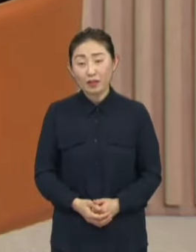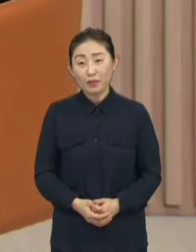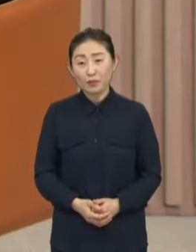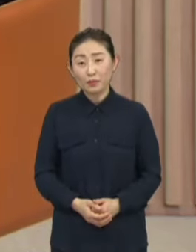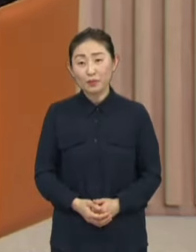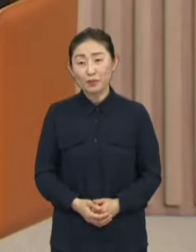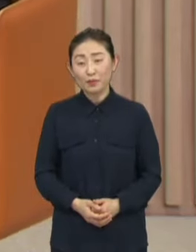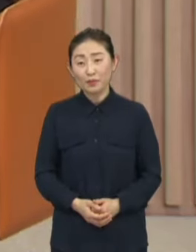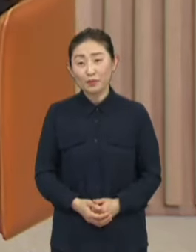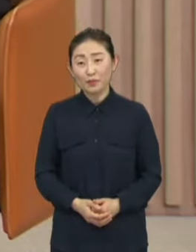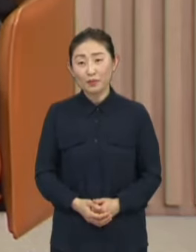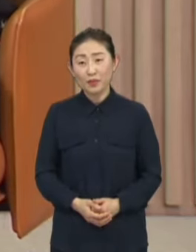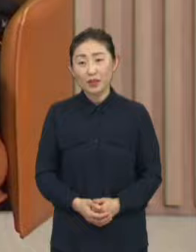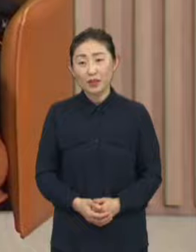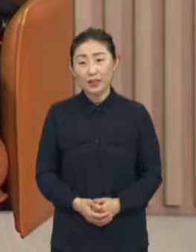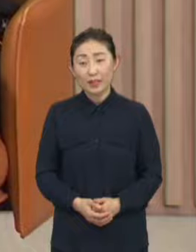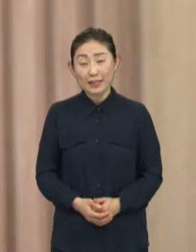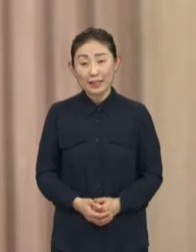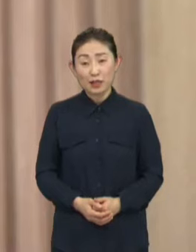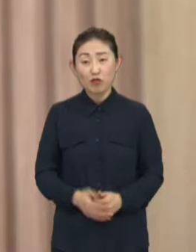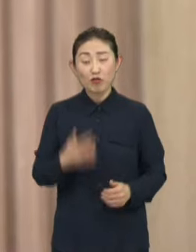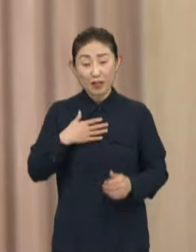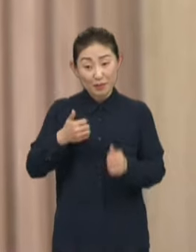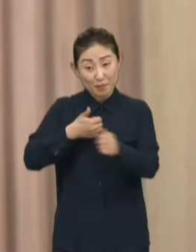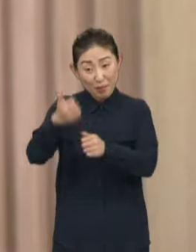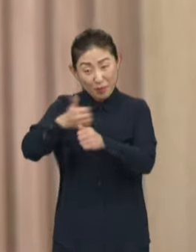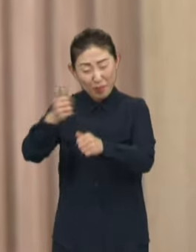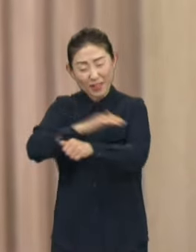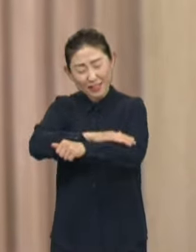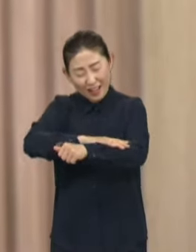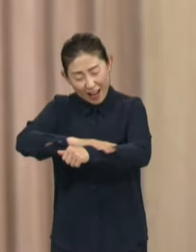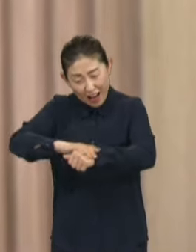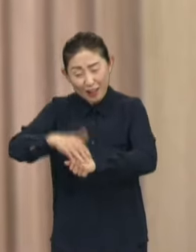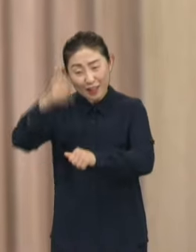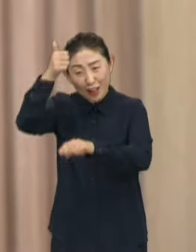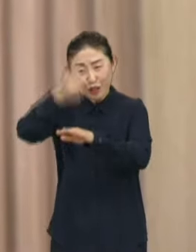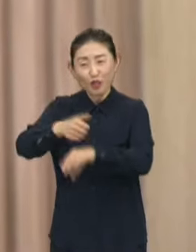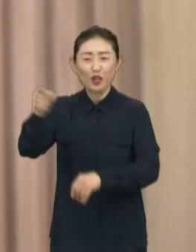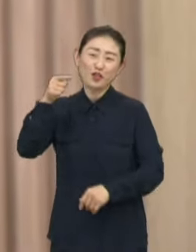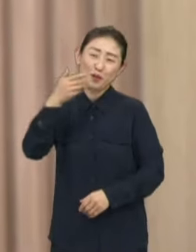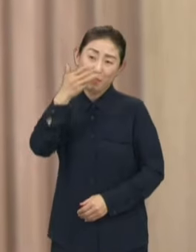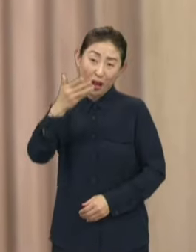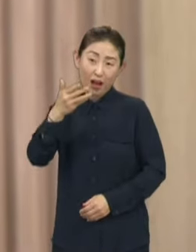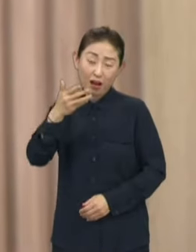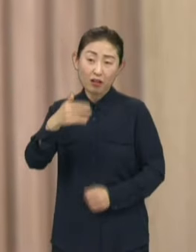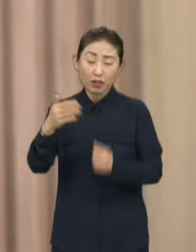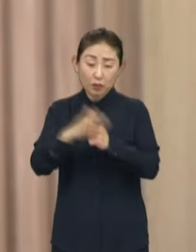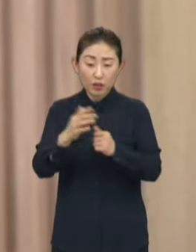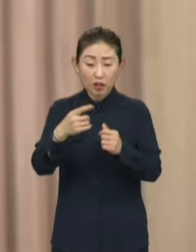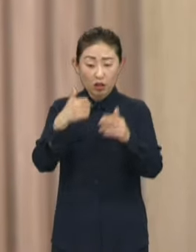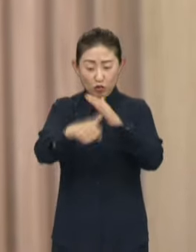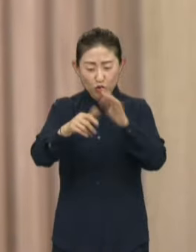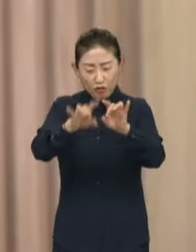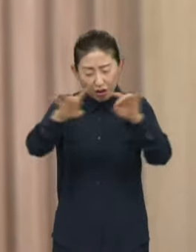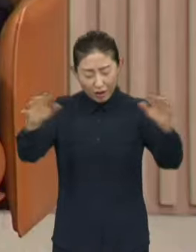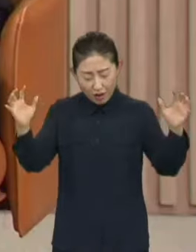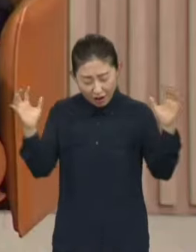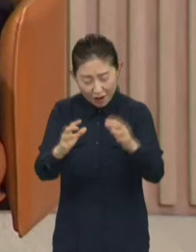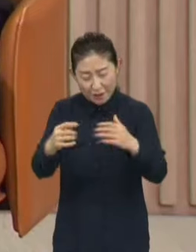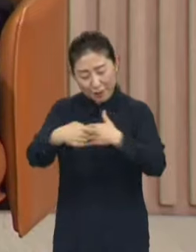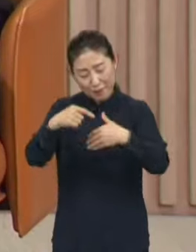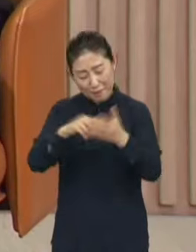뜻이긴 하지만 결과적으로 저희가 잘해야 우승 후보로 갈 수 있기 때문에 저희 기존에 있던 선수들이 어떻게 하냐가 더 중요한 것